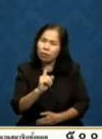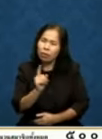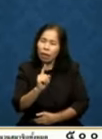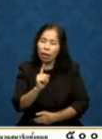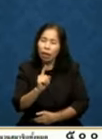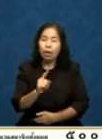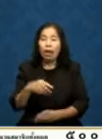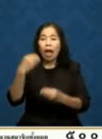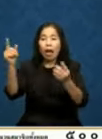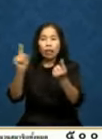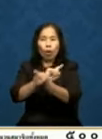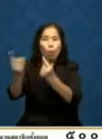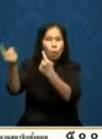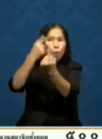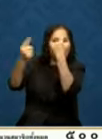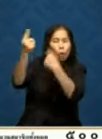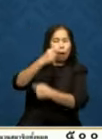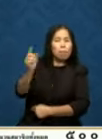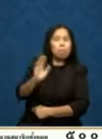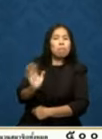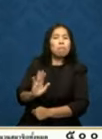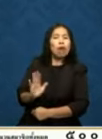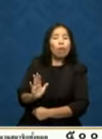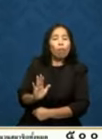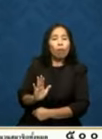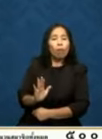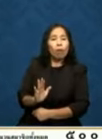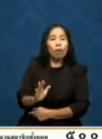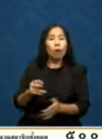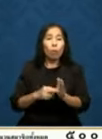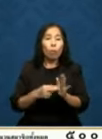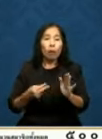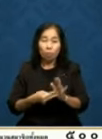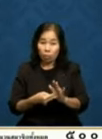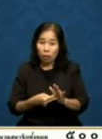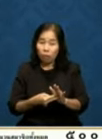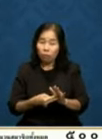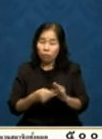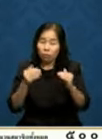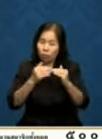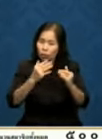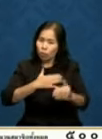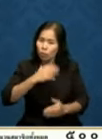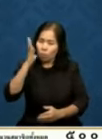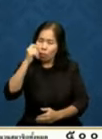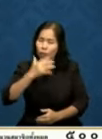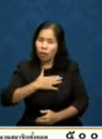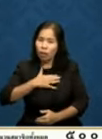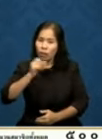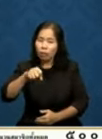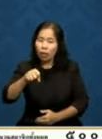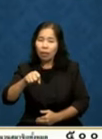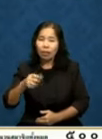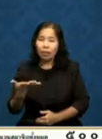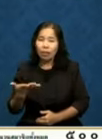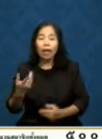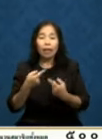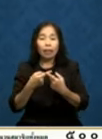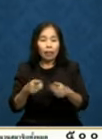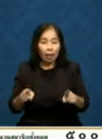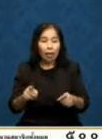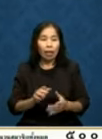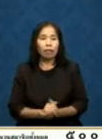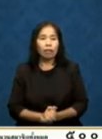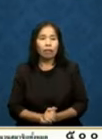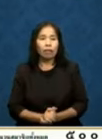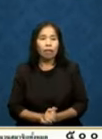ไม่ให้สังคมประณามหยามเหยียดนี่คือความรู้สึกของพ่อแม่แต่